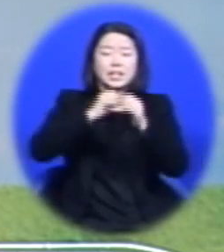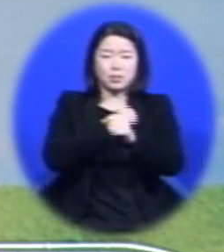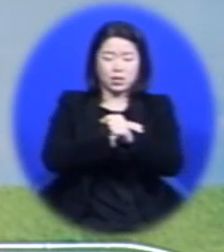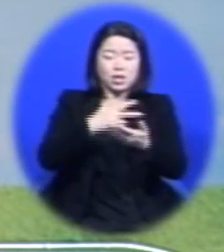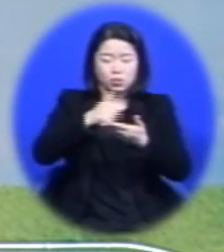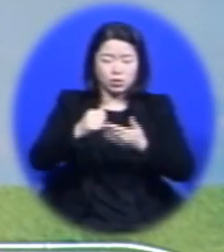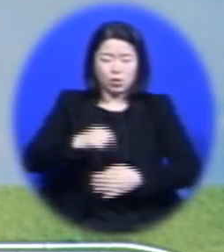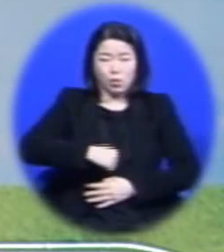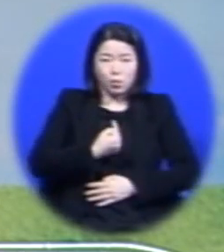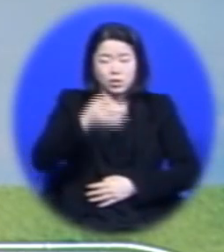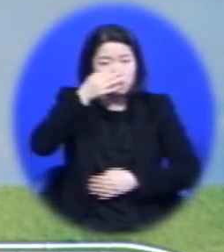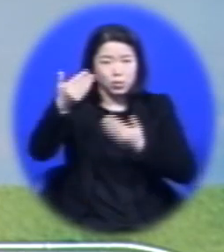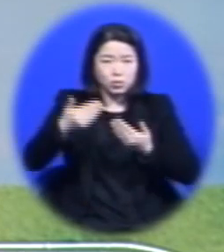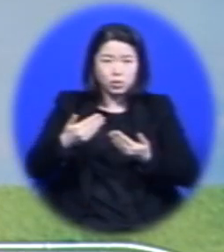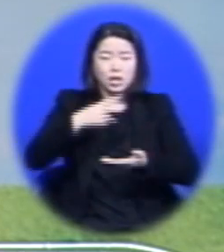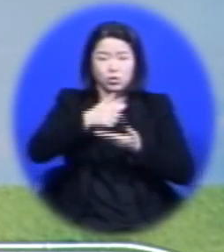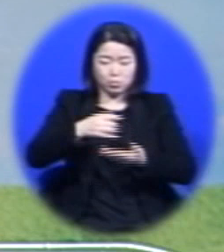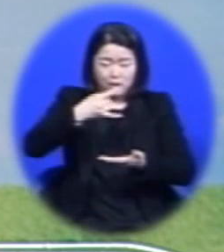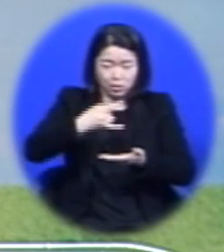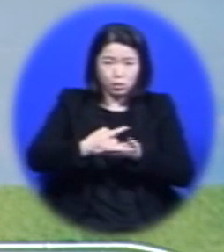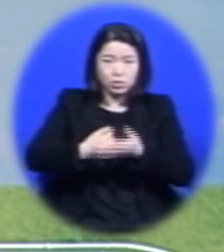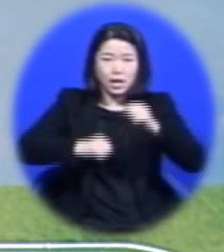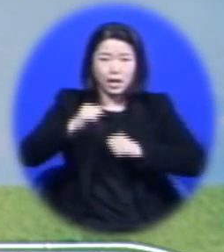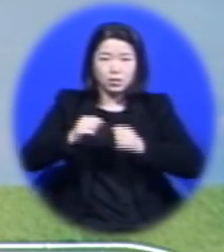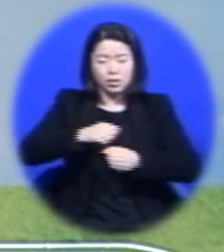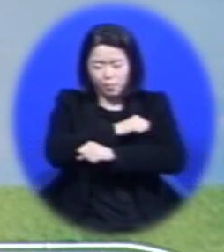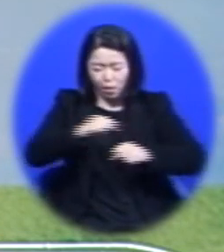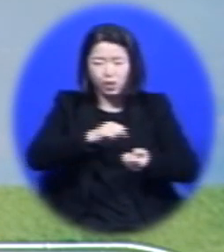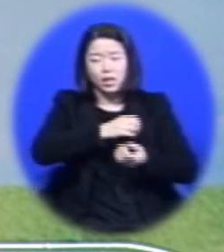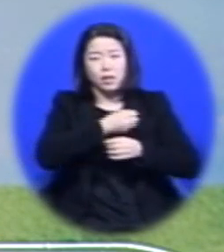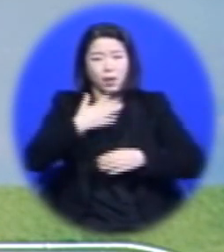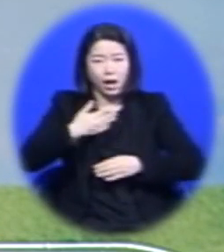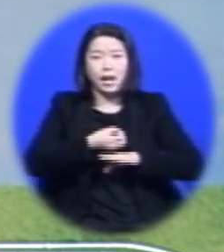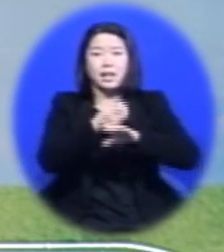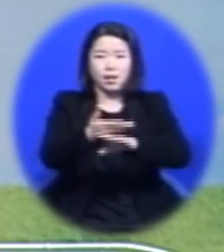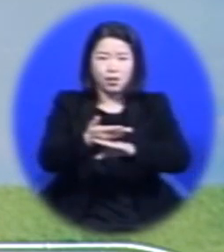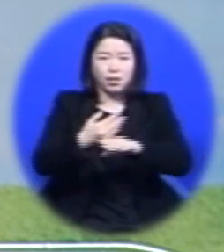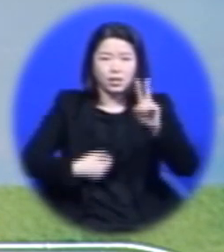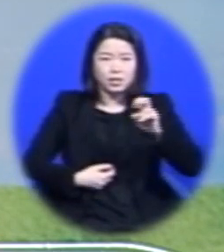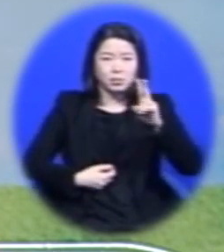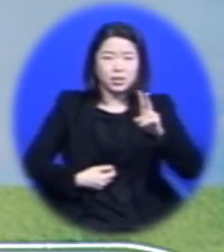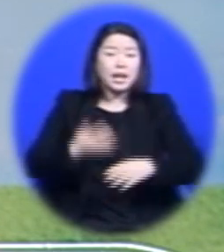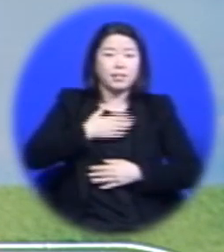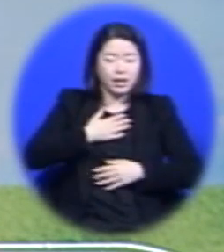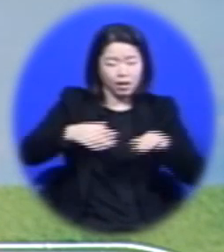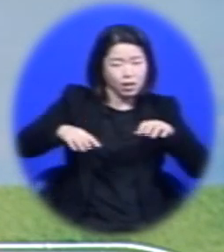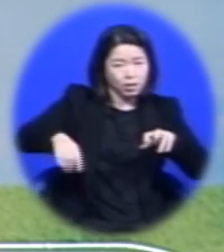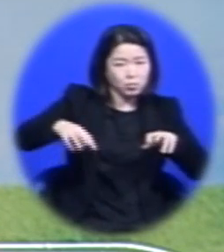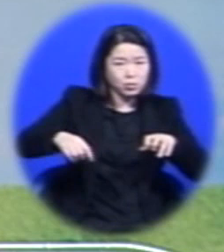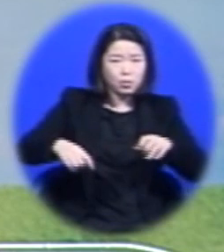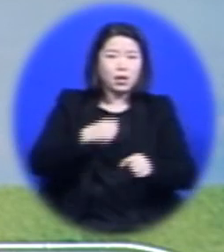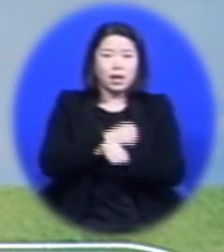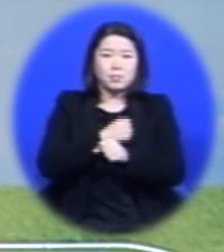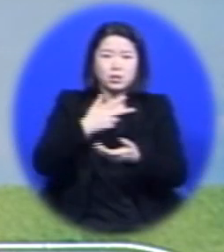보여주신 주님의 의로우신 행적을 널리 알리려 합니다 22절 부터 내가 거문고를 타며 주님께